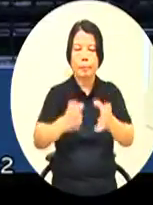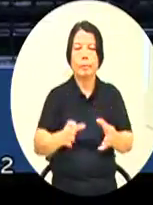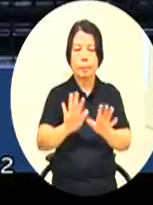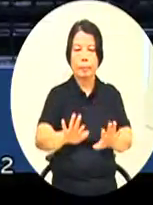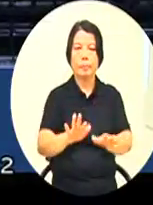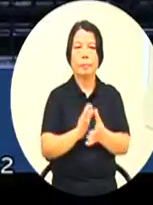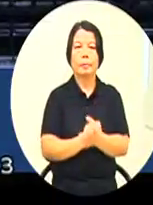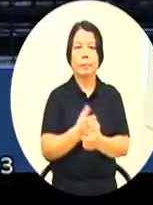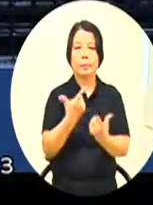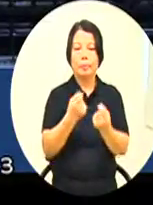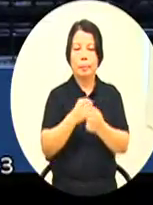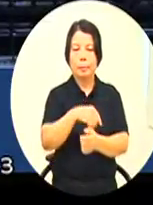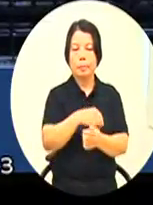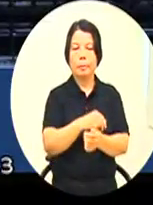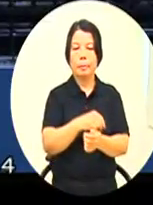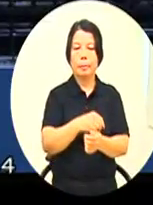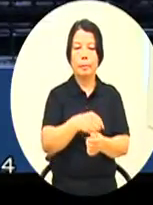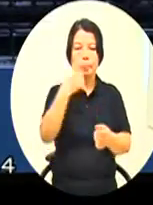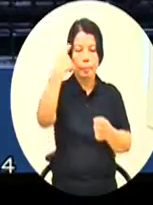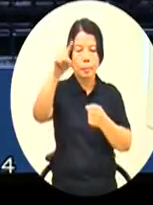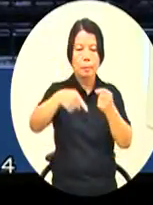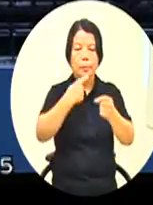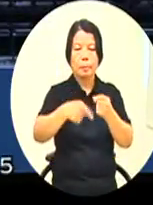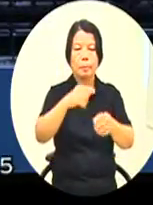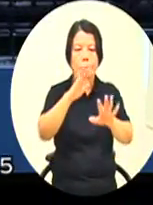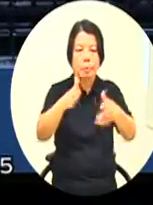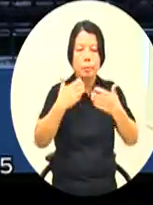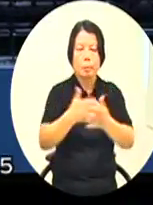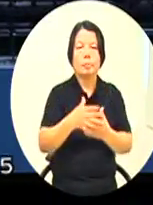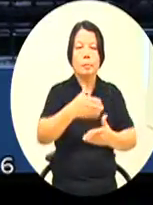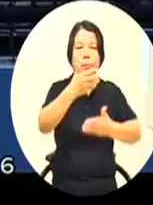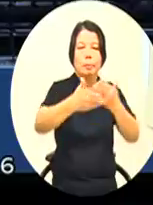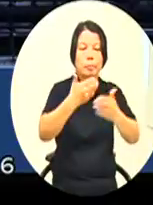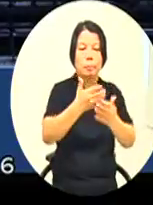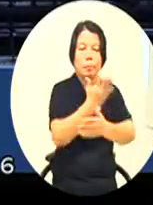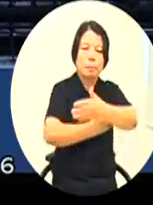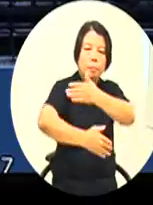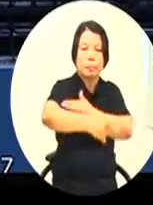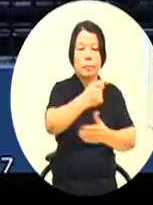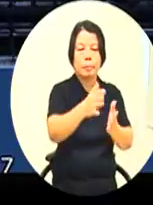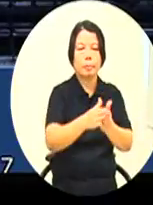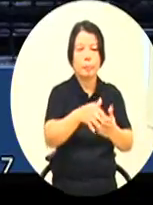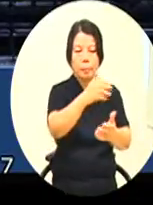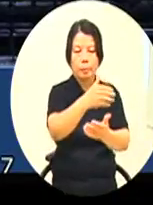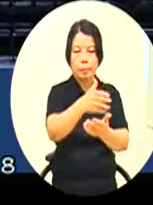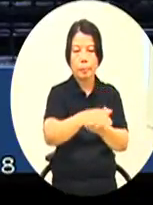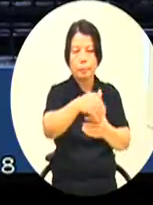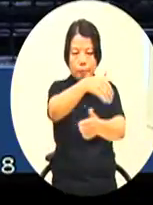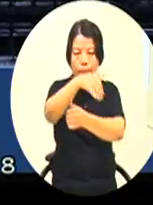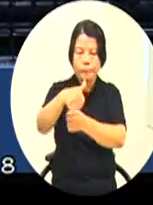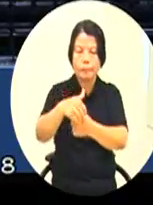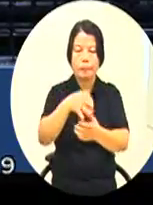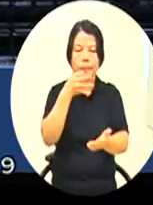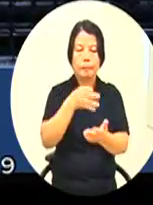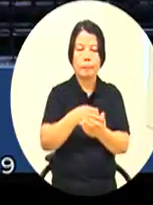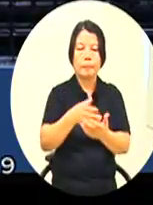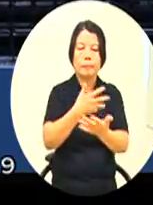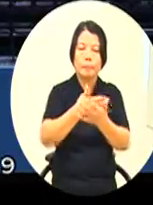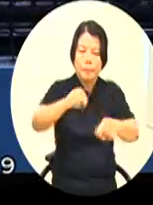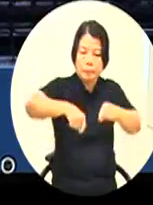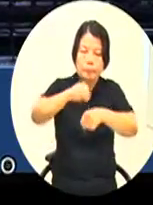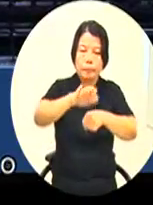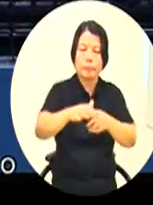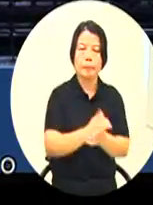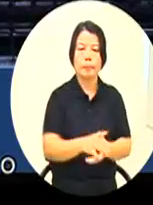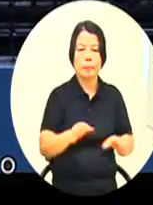现在我们也正在进行明年的春艺的小剧场的甄选计划。那我们除了开放全国剧团报名